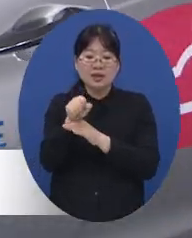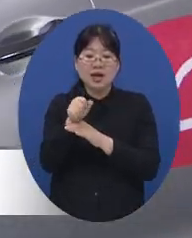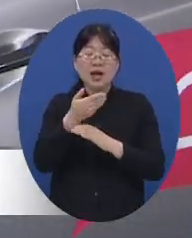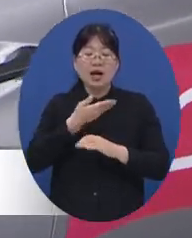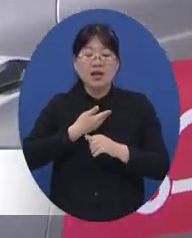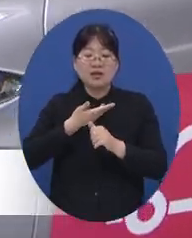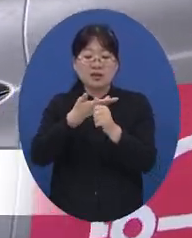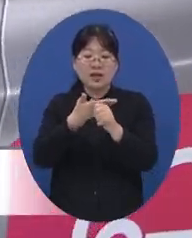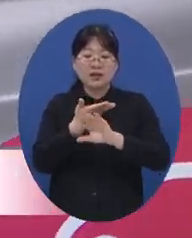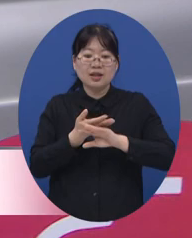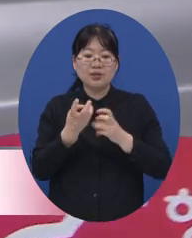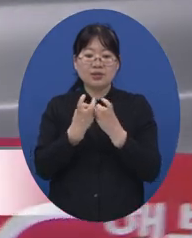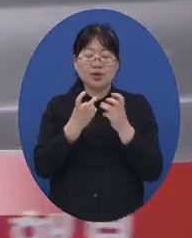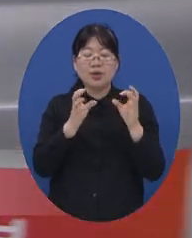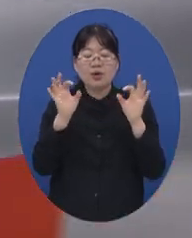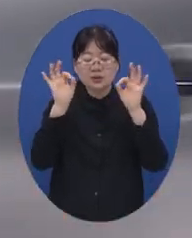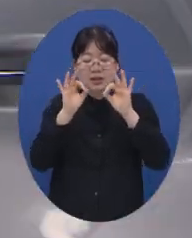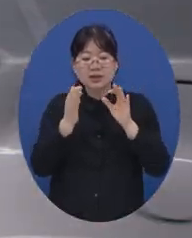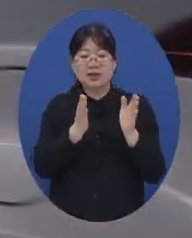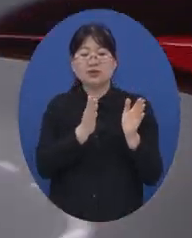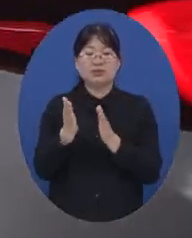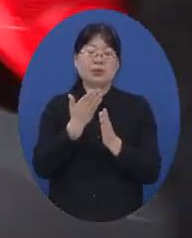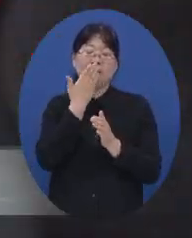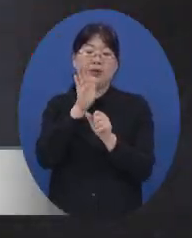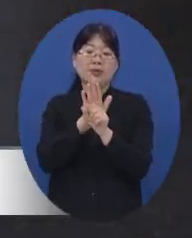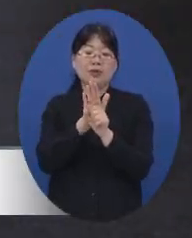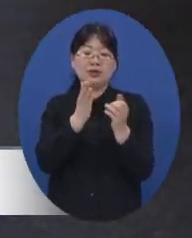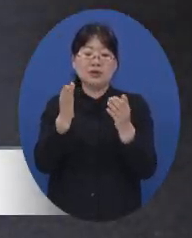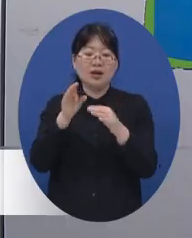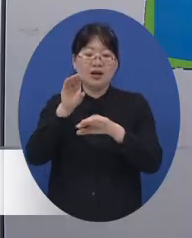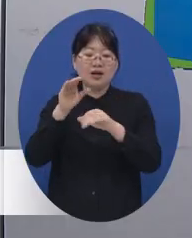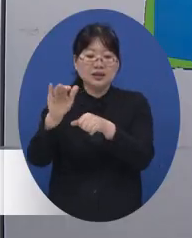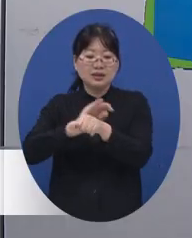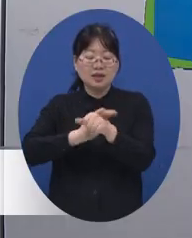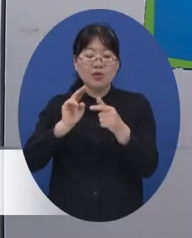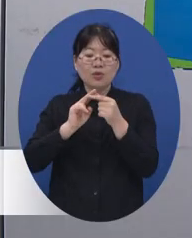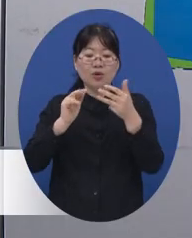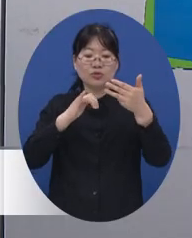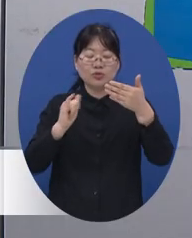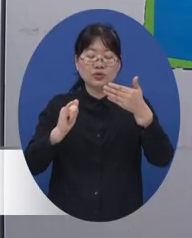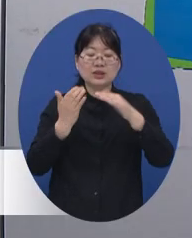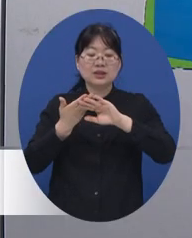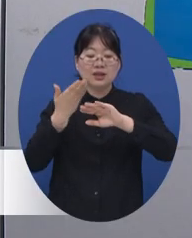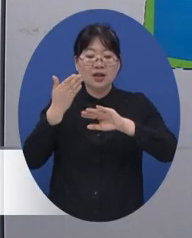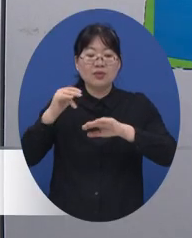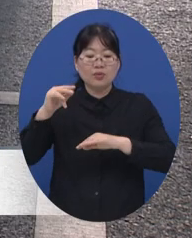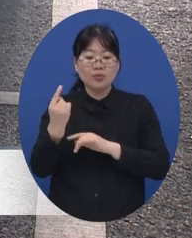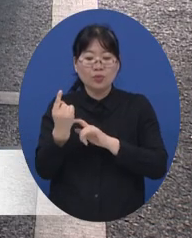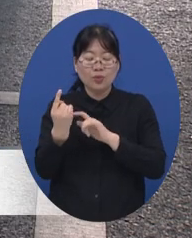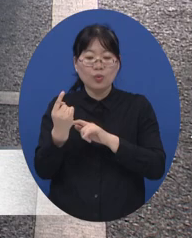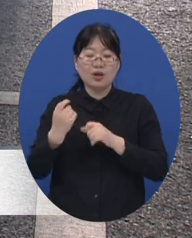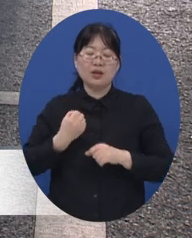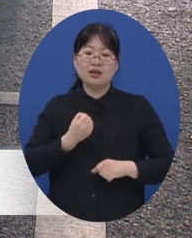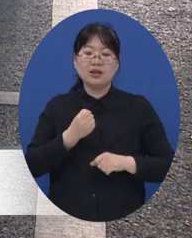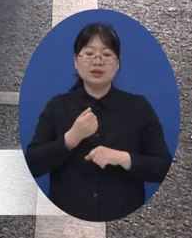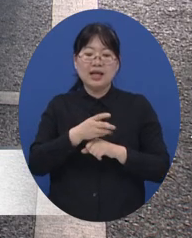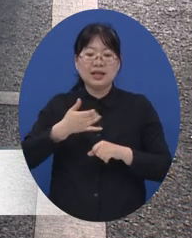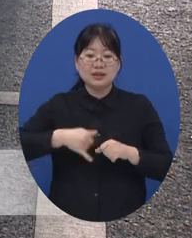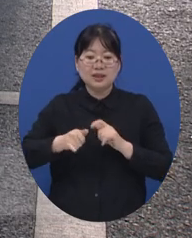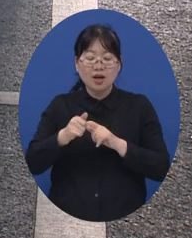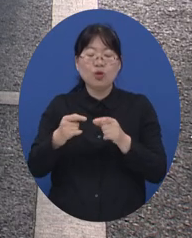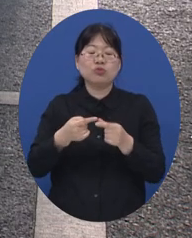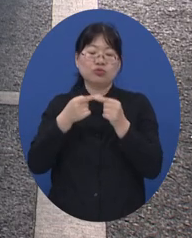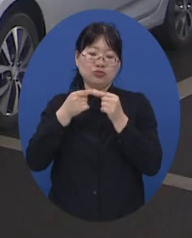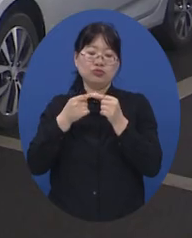다른 교통 수단을 마련할 수 있도록 합니다 승합차량 뿐만 아니라 9인승 이상 승용차량 에도 다자녀가정 우선순위가